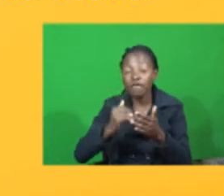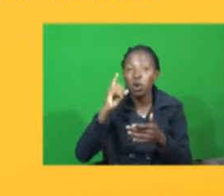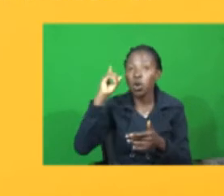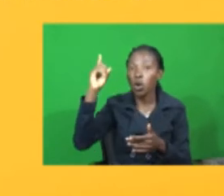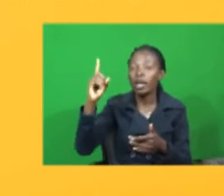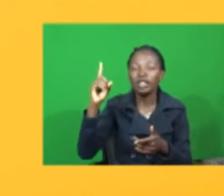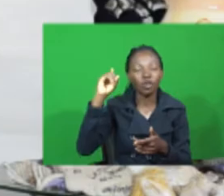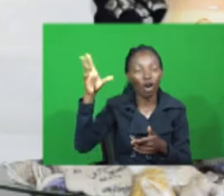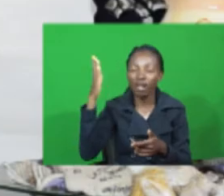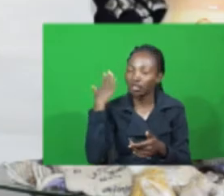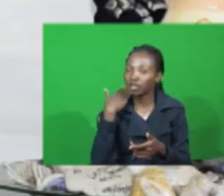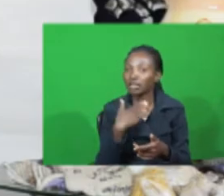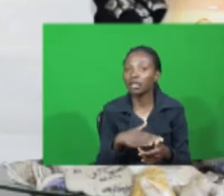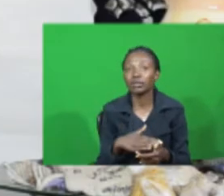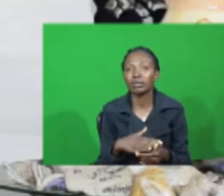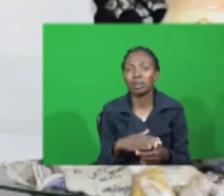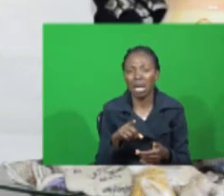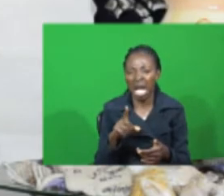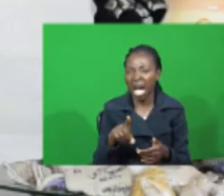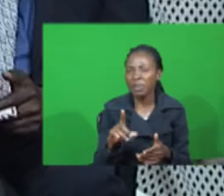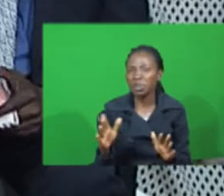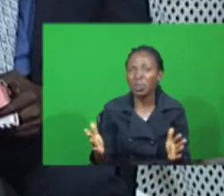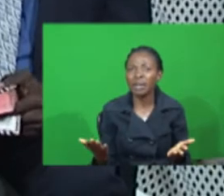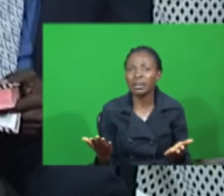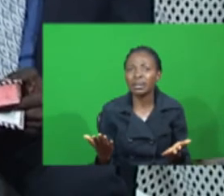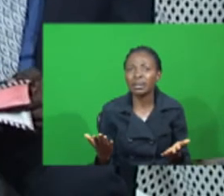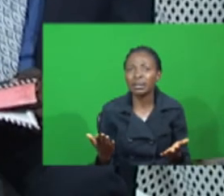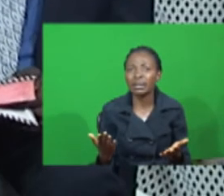Jehovha akamuuraya. Chichakuitika apa panyaya yemufundisi?